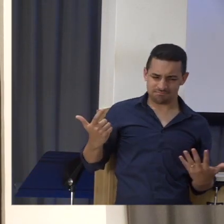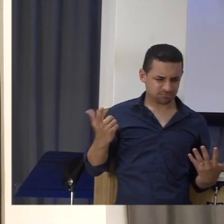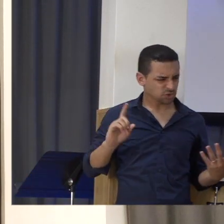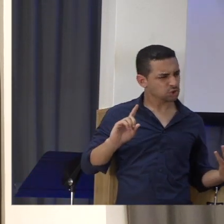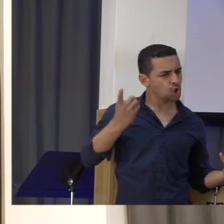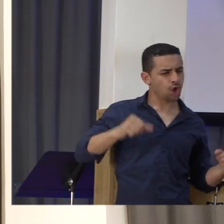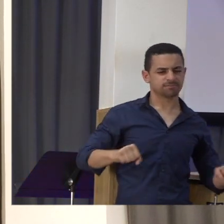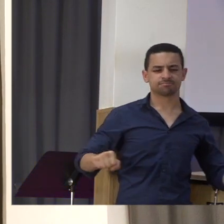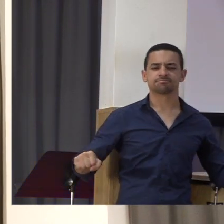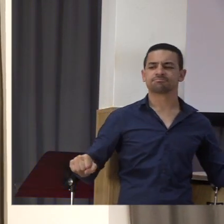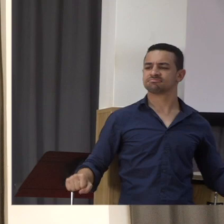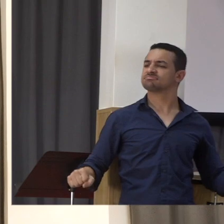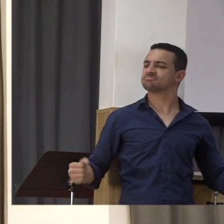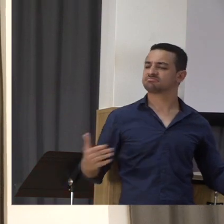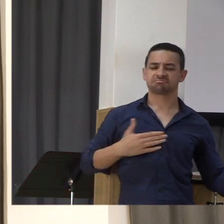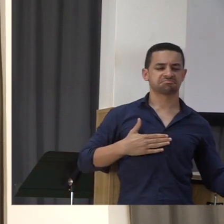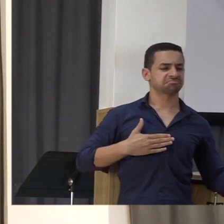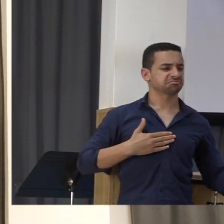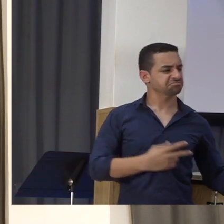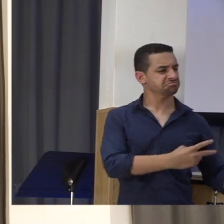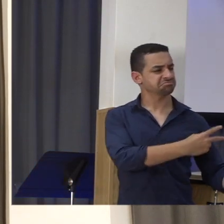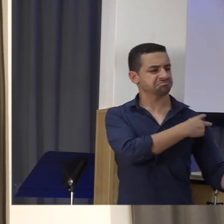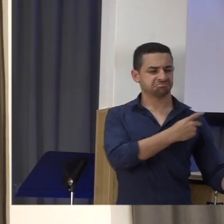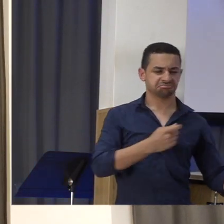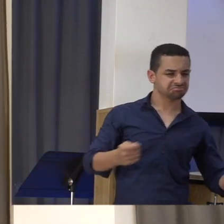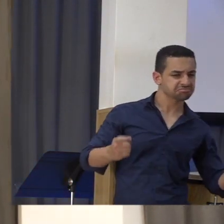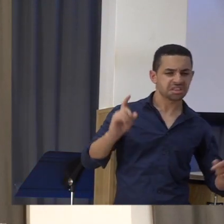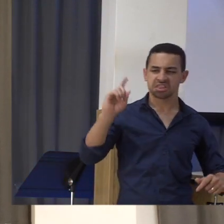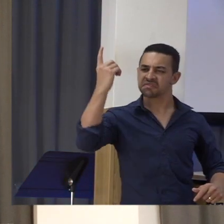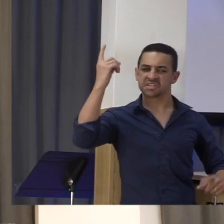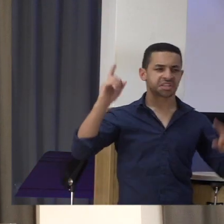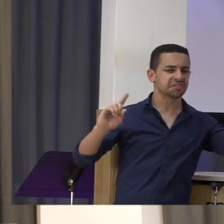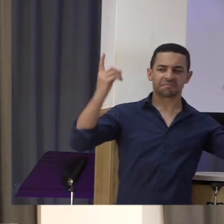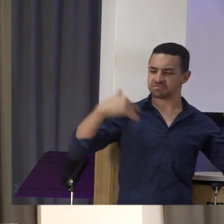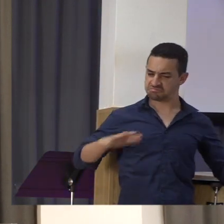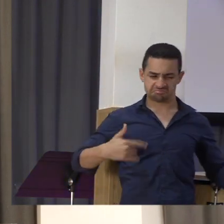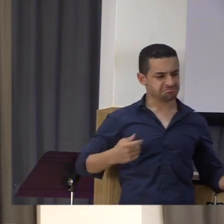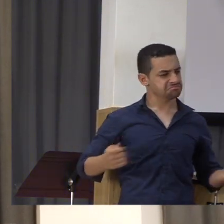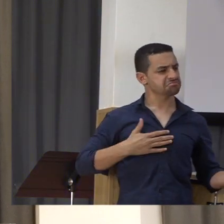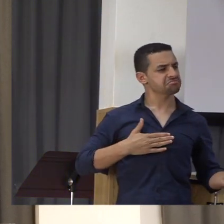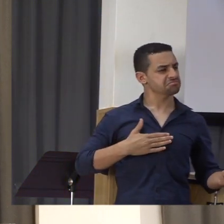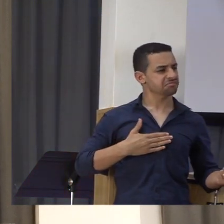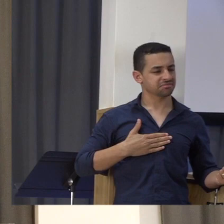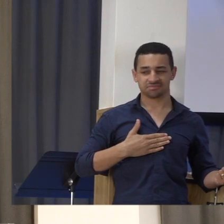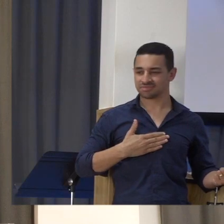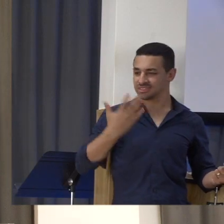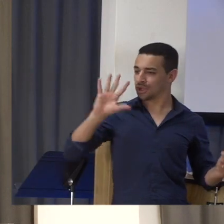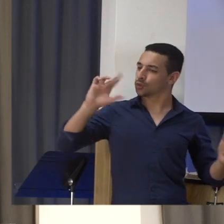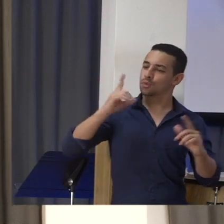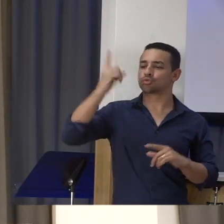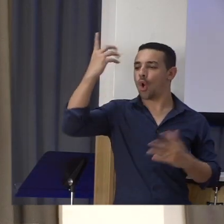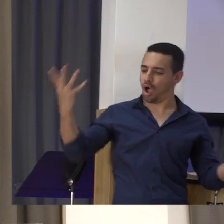incarné. Il était le patron de toutes les divinités de l'Égypte à l'époque. Vous le